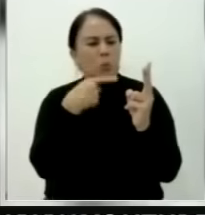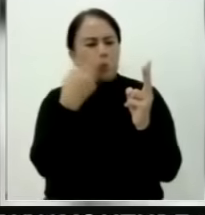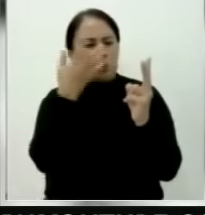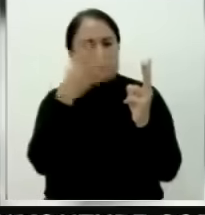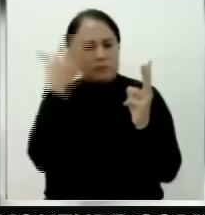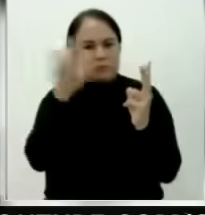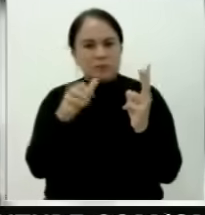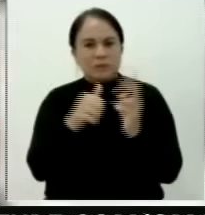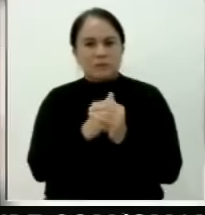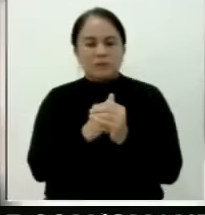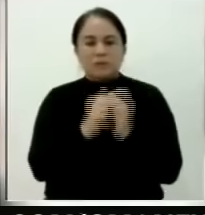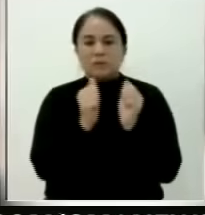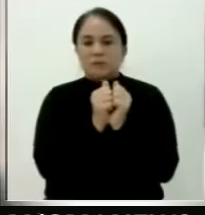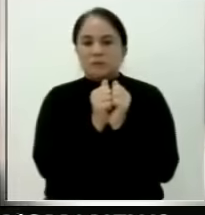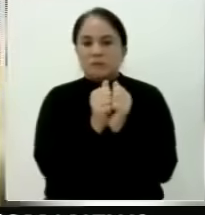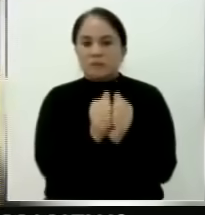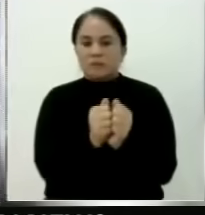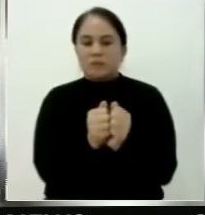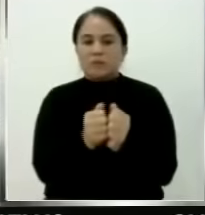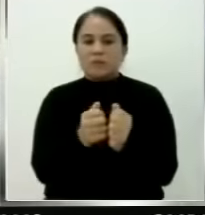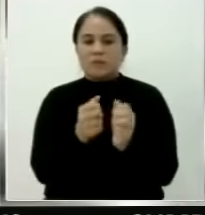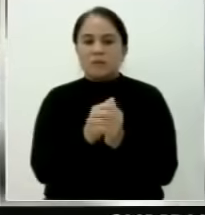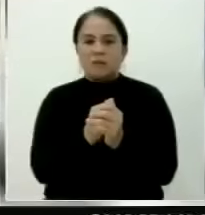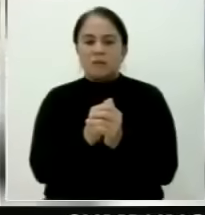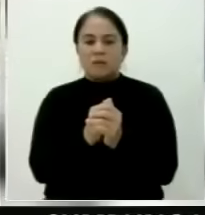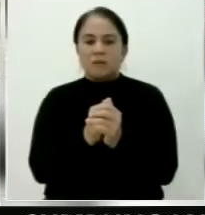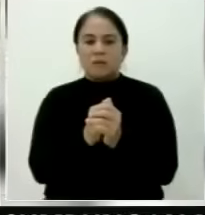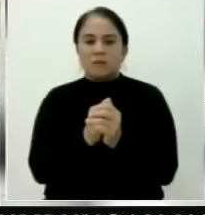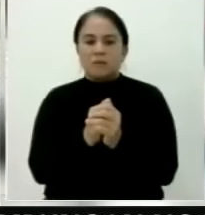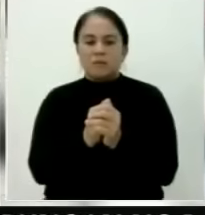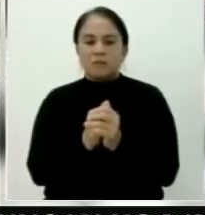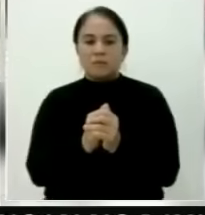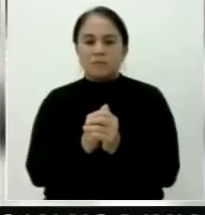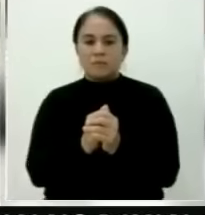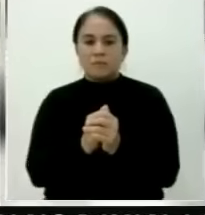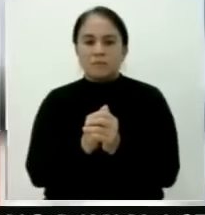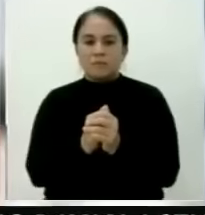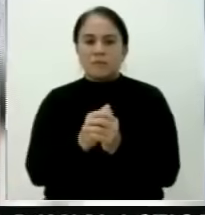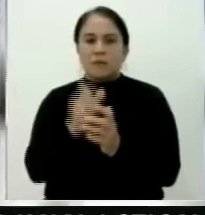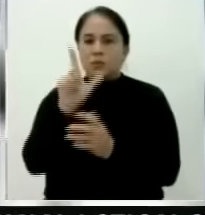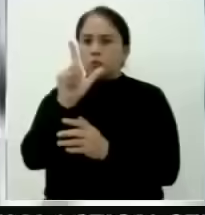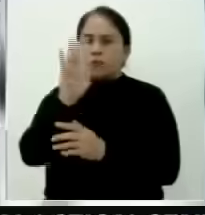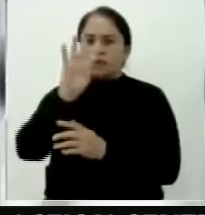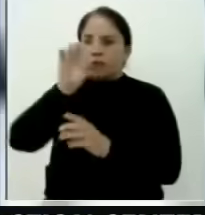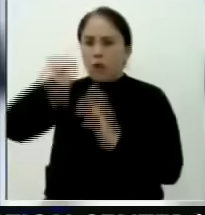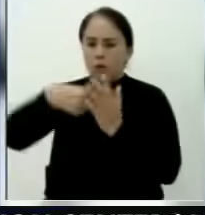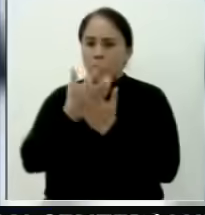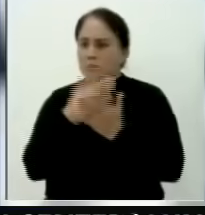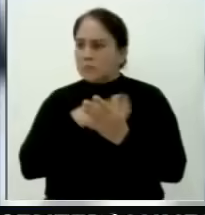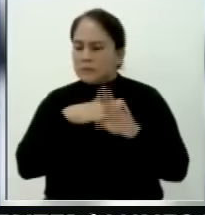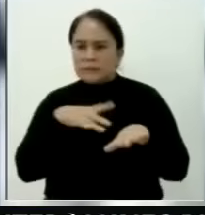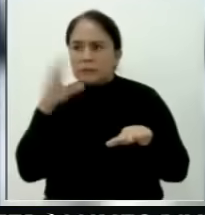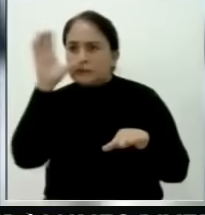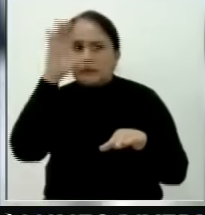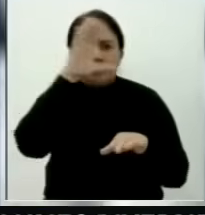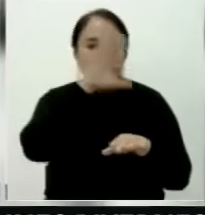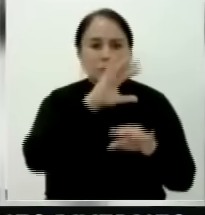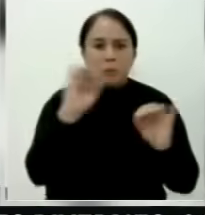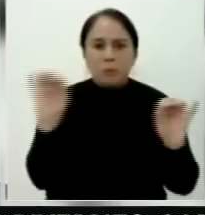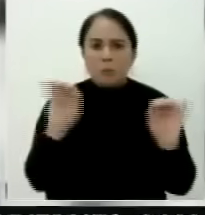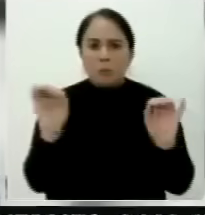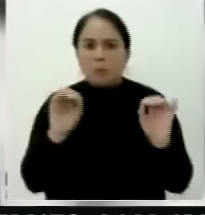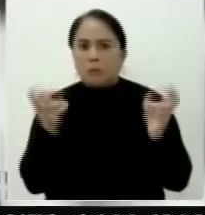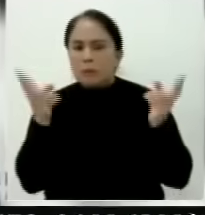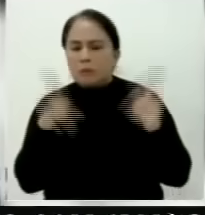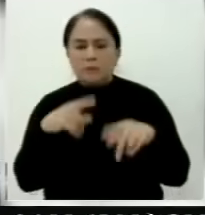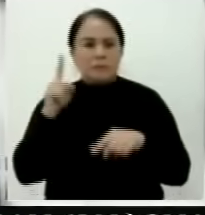kami. Kailangan namin lang kung saan napuntian ako. 24 oras nang wala yung anak ko eh. Kung ano mangyari doon, hindi na ako napagtrabaho eh. Lang ko